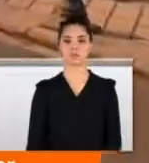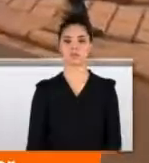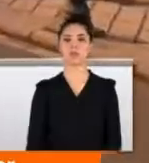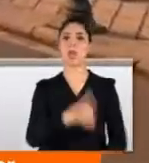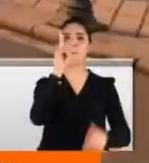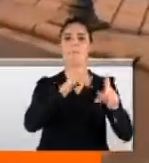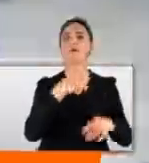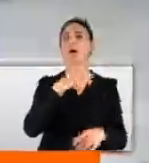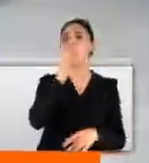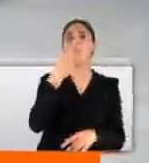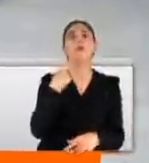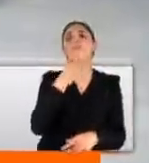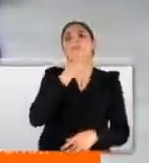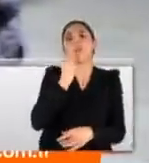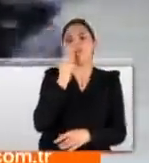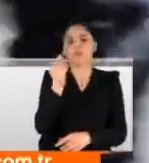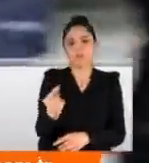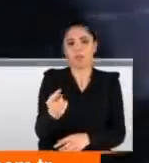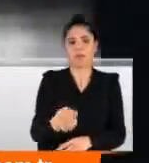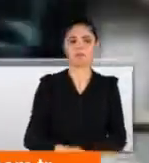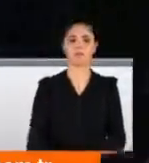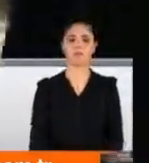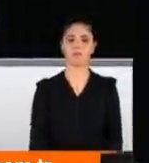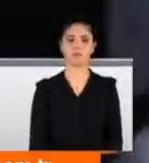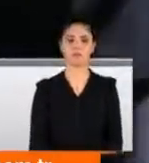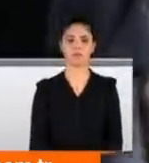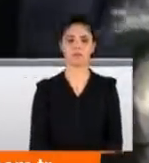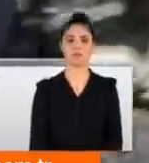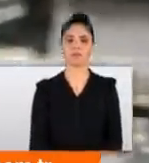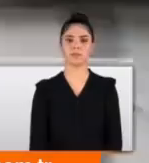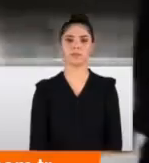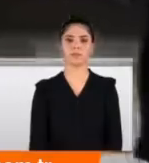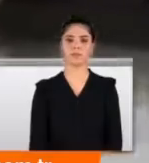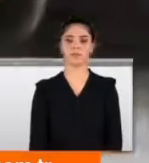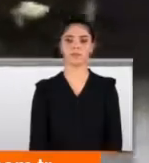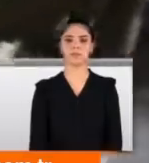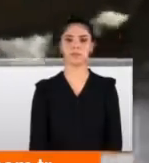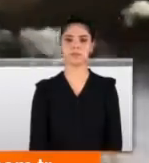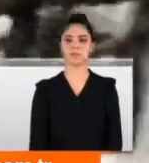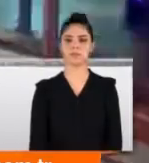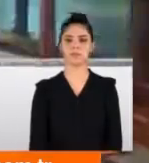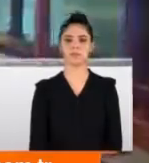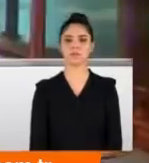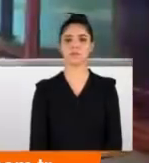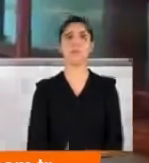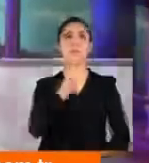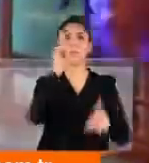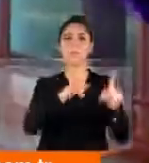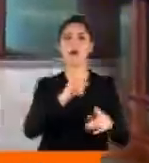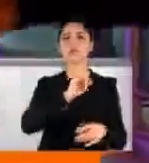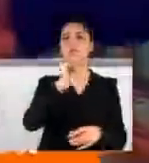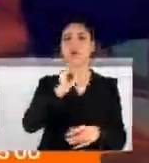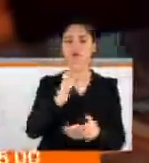Kimi haberim yok dedik. Bugün geçerli geçiyor. Sokağa 9'dan sonra. Evet. Çekil kardeşim. Haberimiz yok. Evet. Çekil kardeşim. Kimi sitem